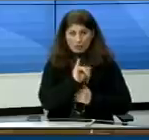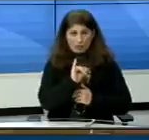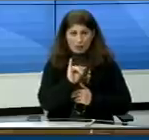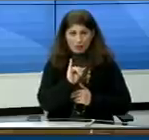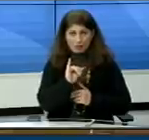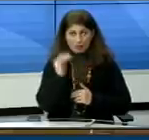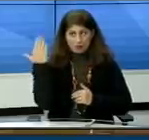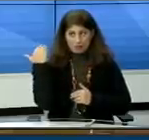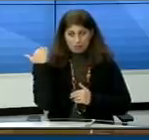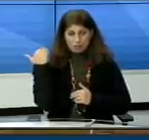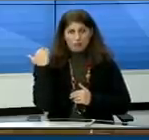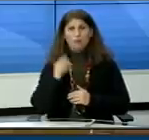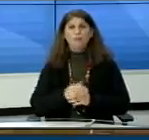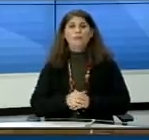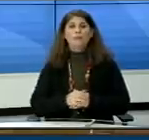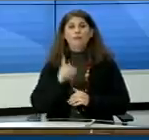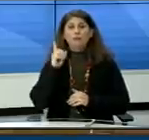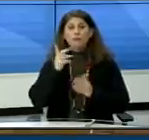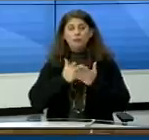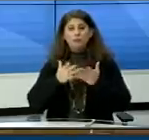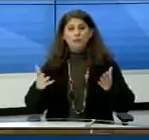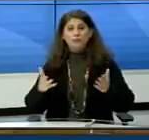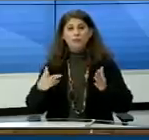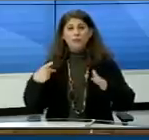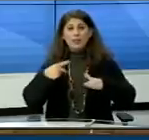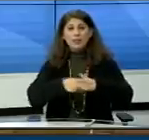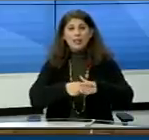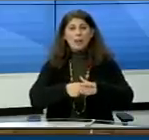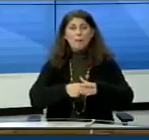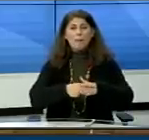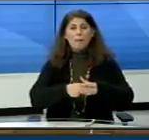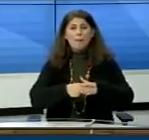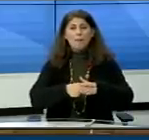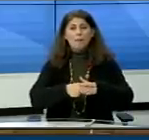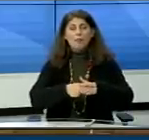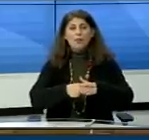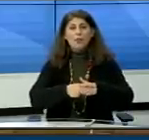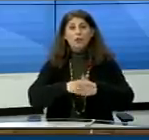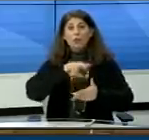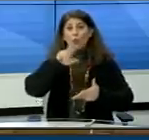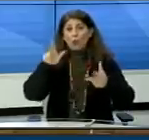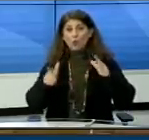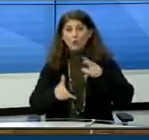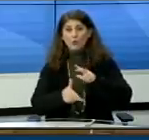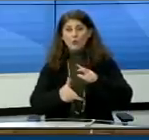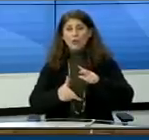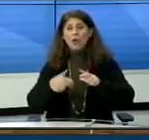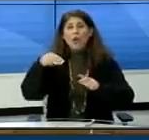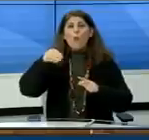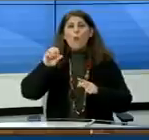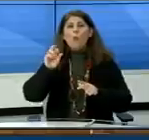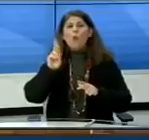πέρασε, ένας από τους μεγαλύτερους τραπεζικούς κολοσσούς του κόσμου, η JP